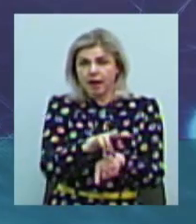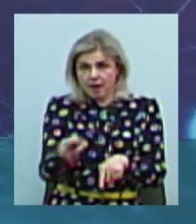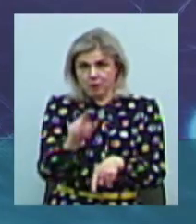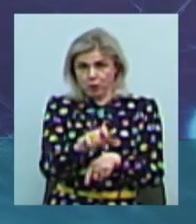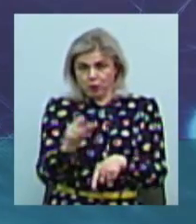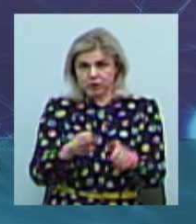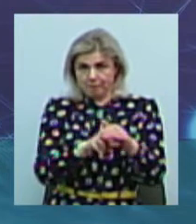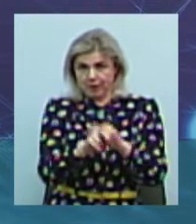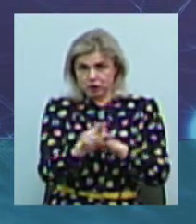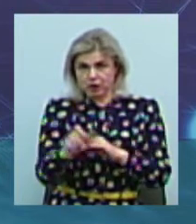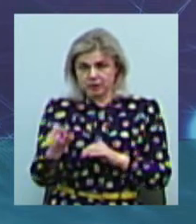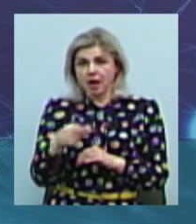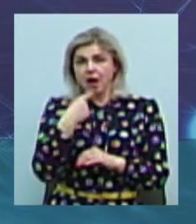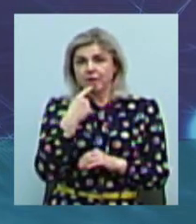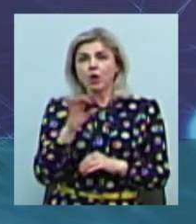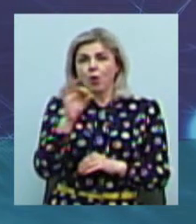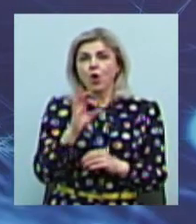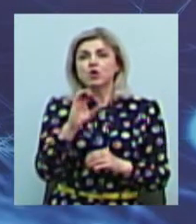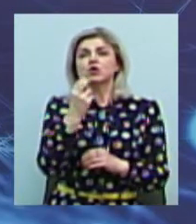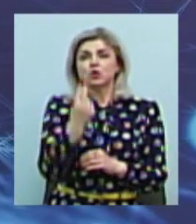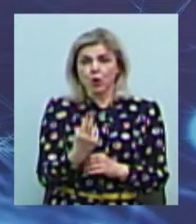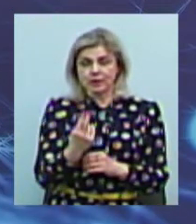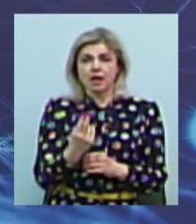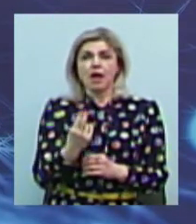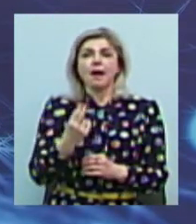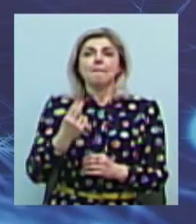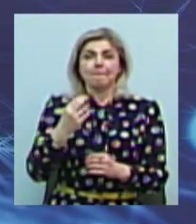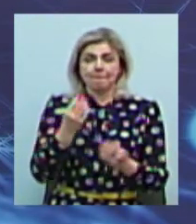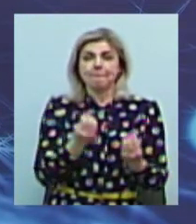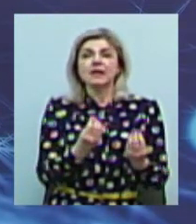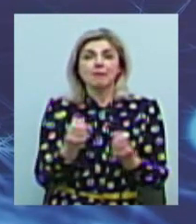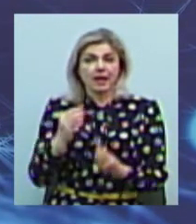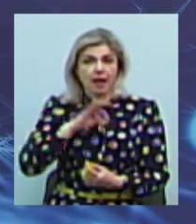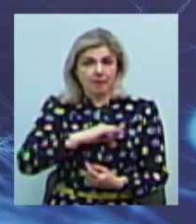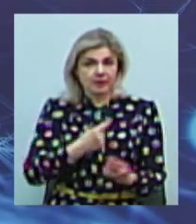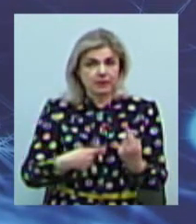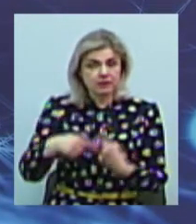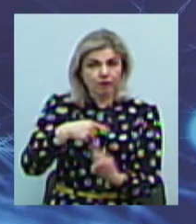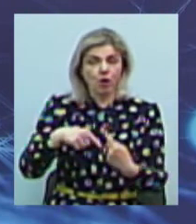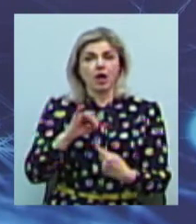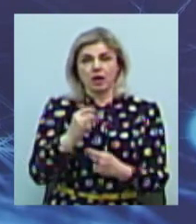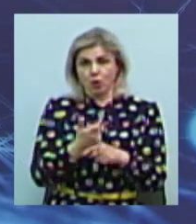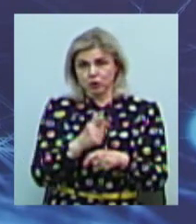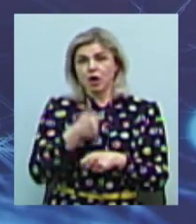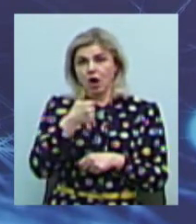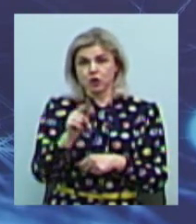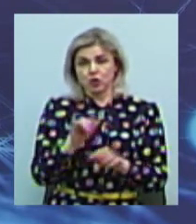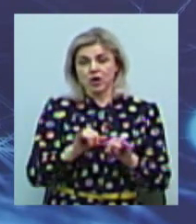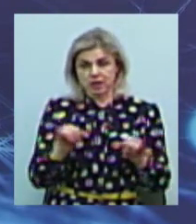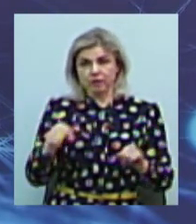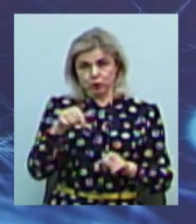про соціальне підприємництво. І дуже добре, що ми зараз розвиваємо в місті Миколаїв, Миколаївській